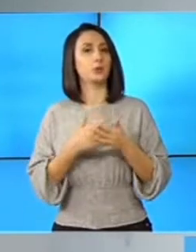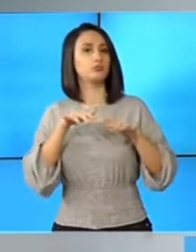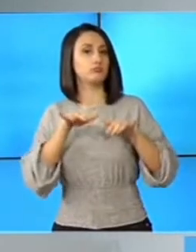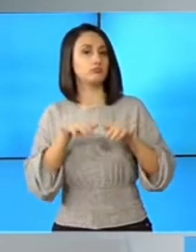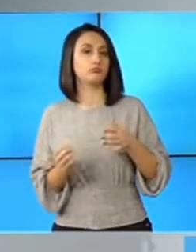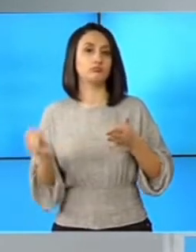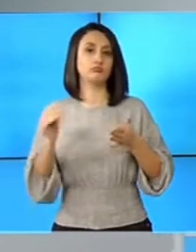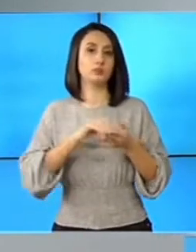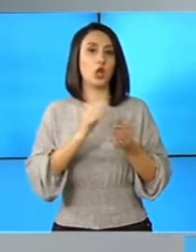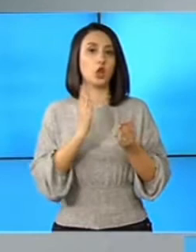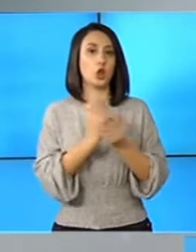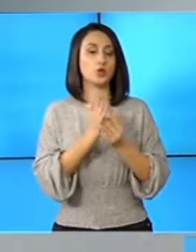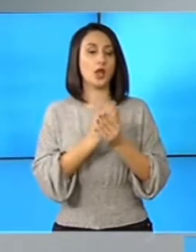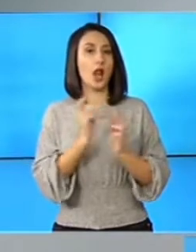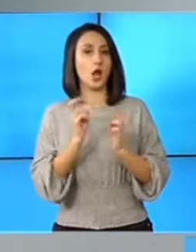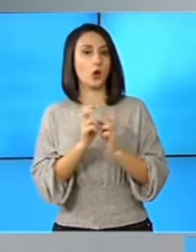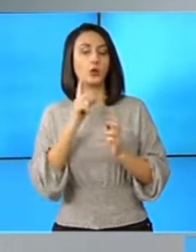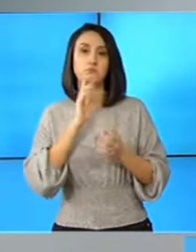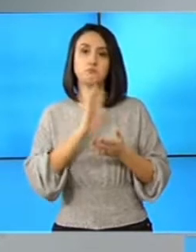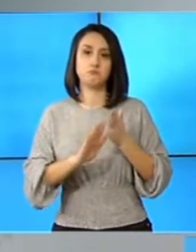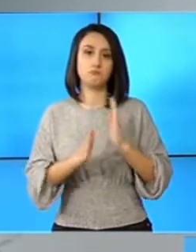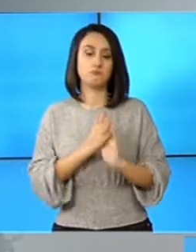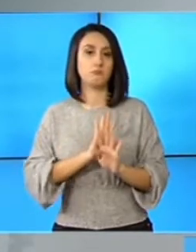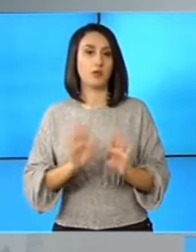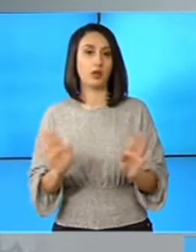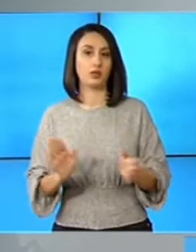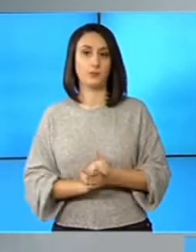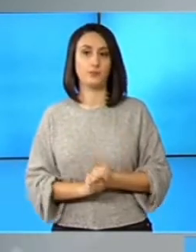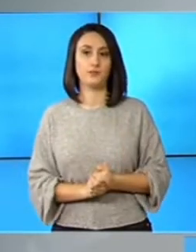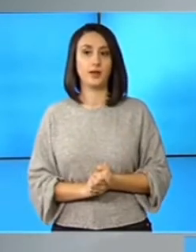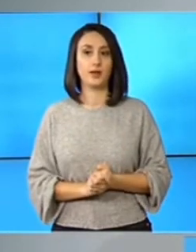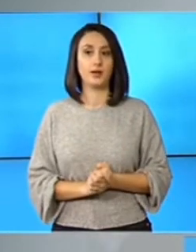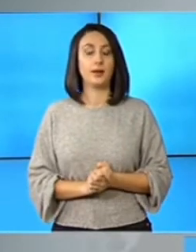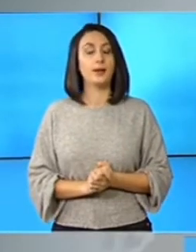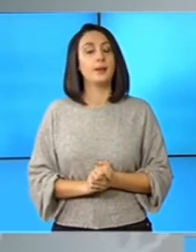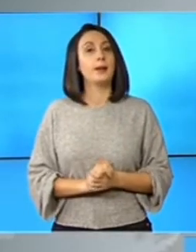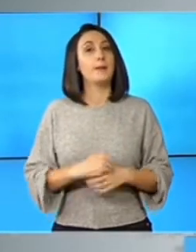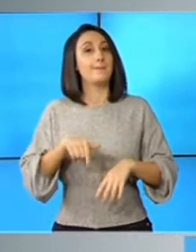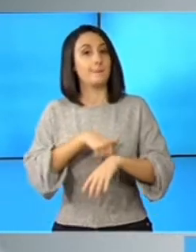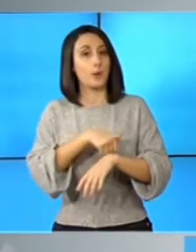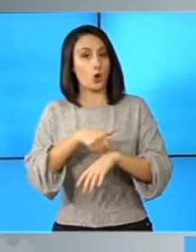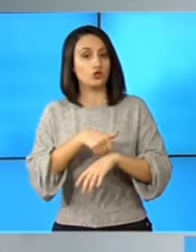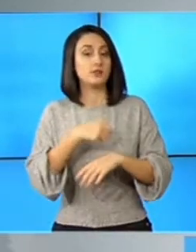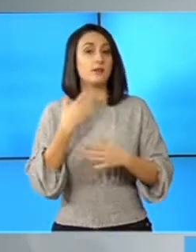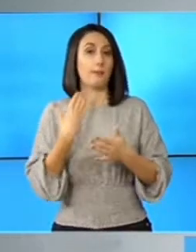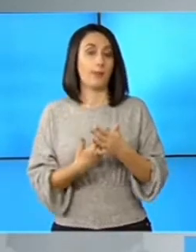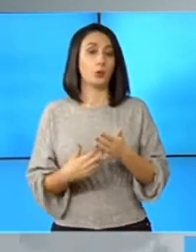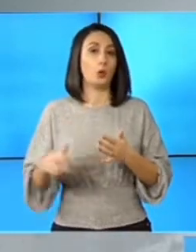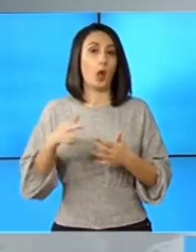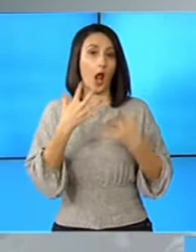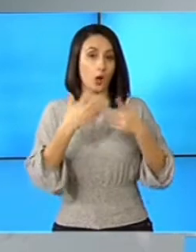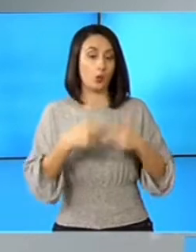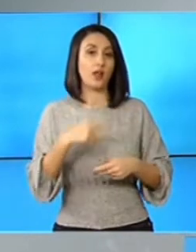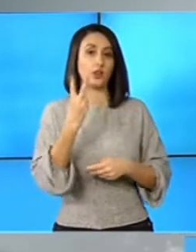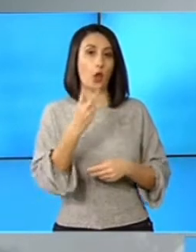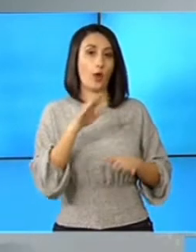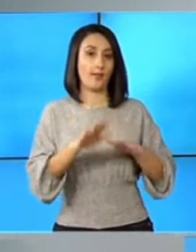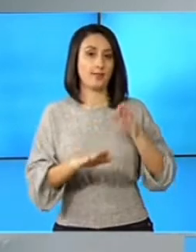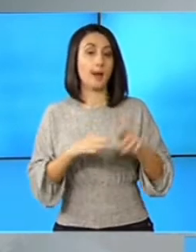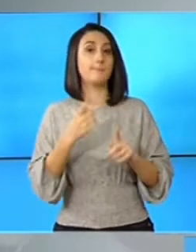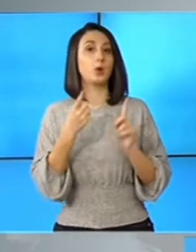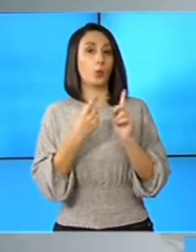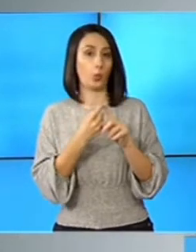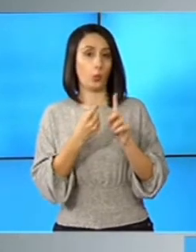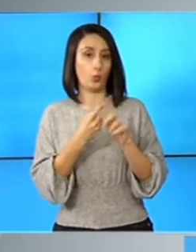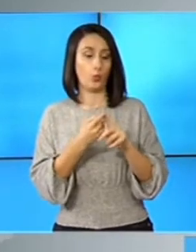introducerea dosarelor în format electronic este gata. Procesul în sine al recalculării are 2 etape. Una este